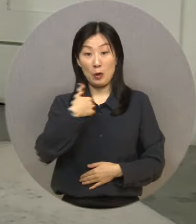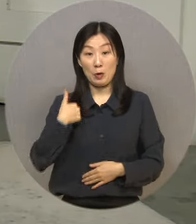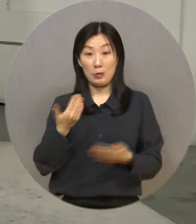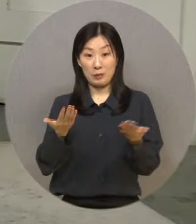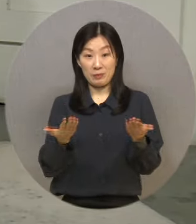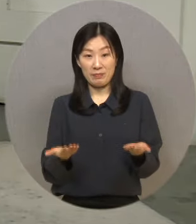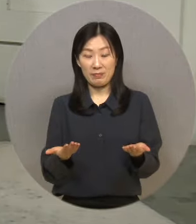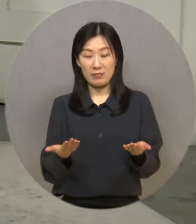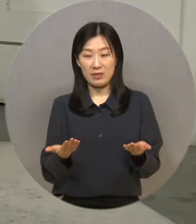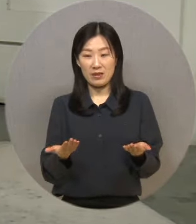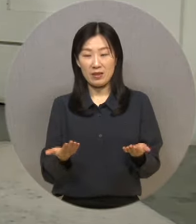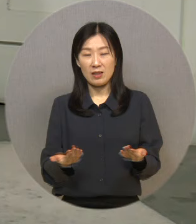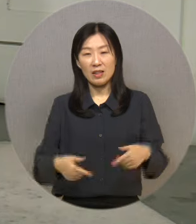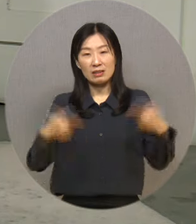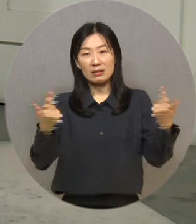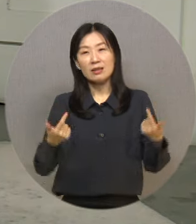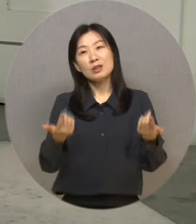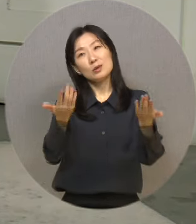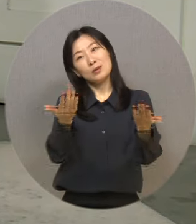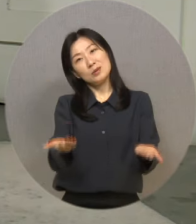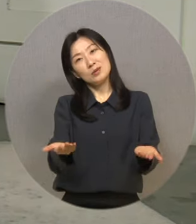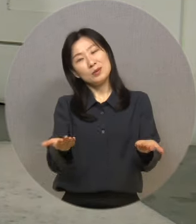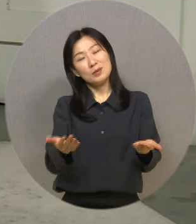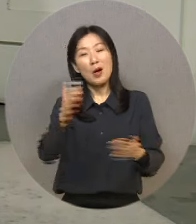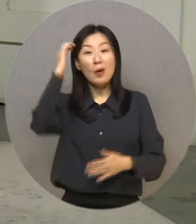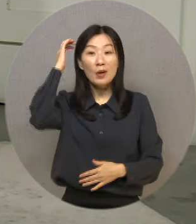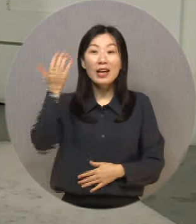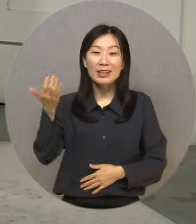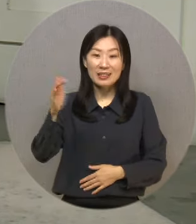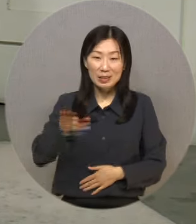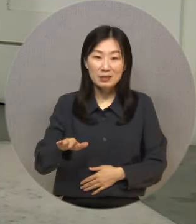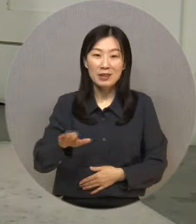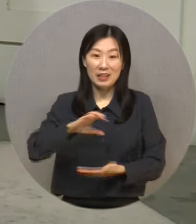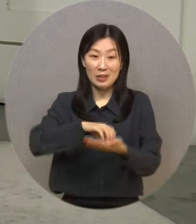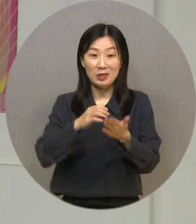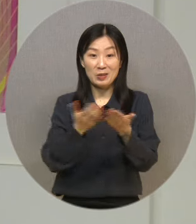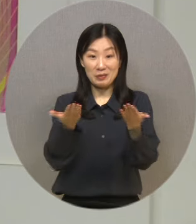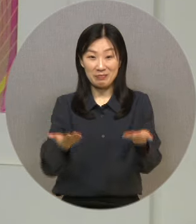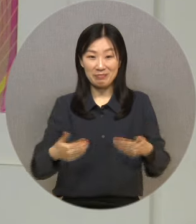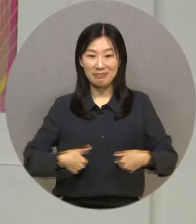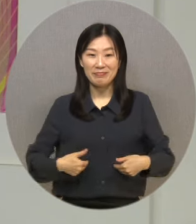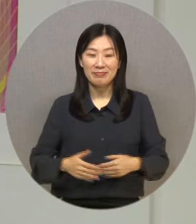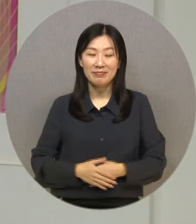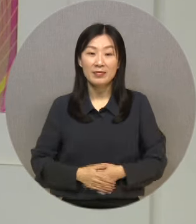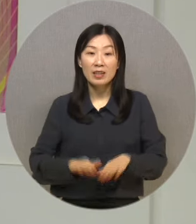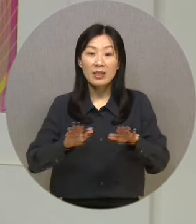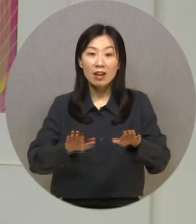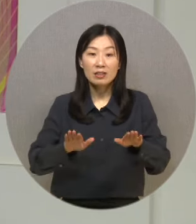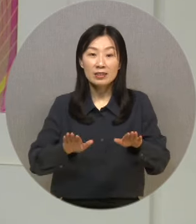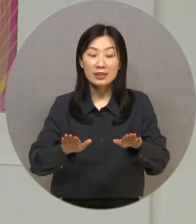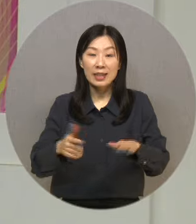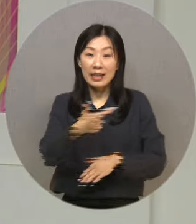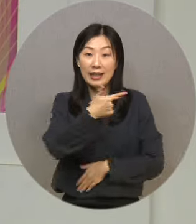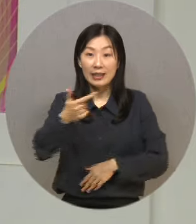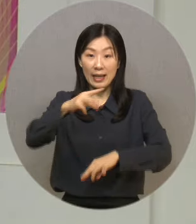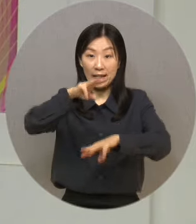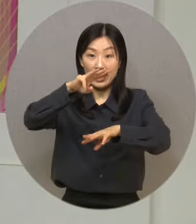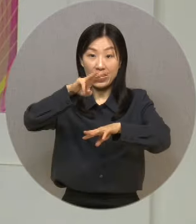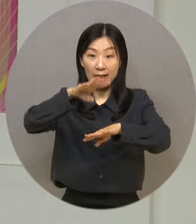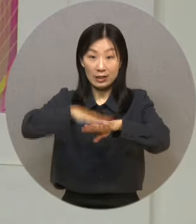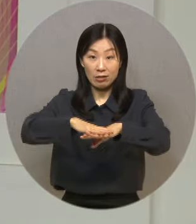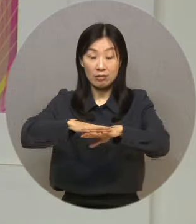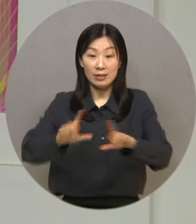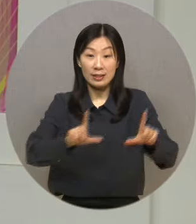너무 많아도 안 되지 뭐. 너무 많아도 안 되지. 예. 지금 현재 그 대전에 살고 계신다고